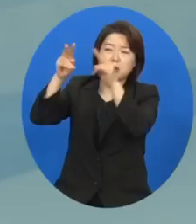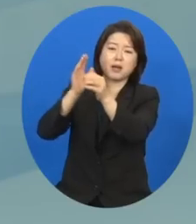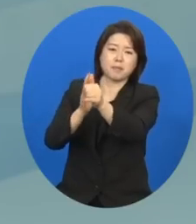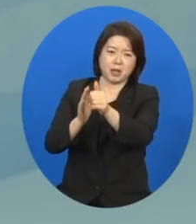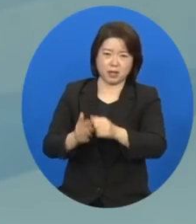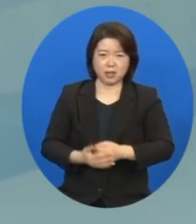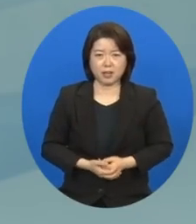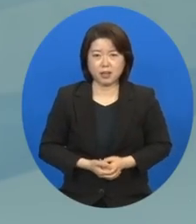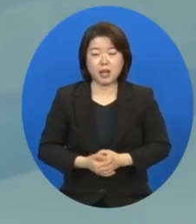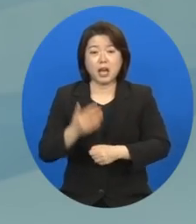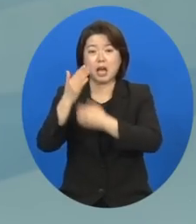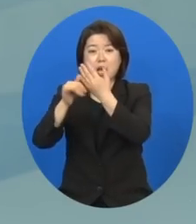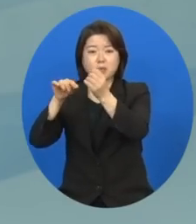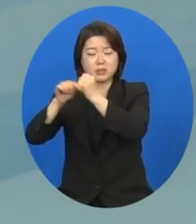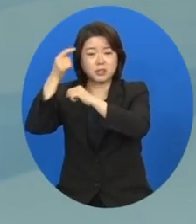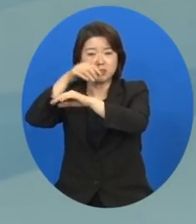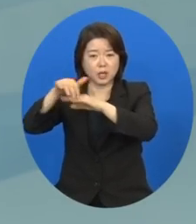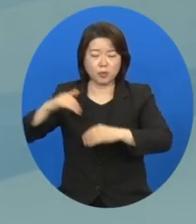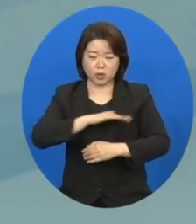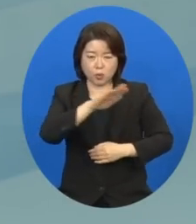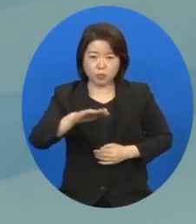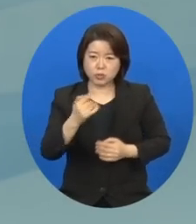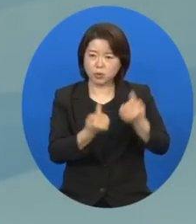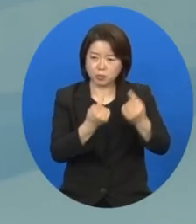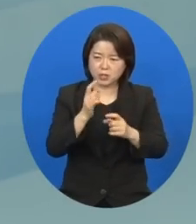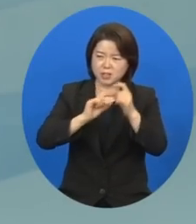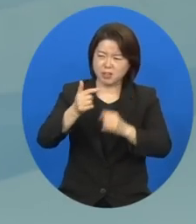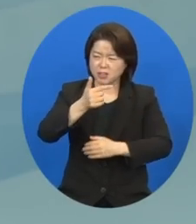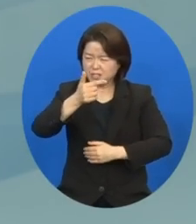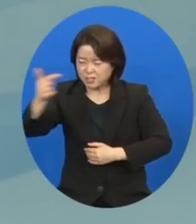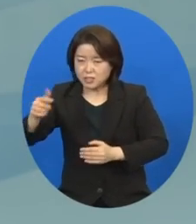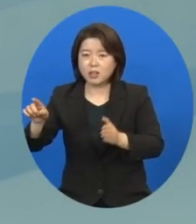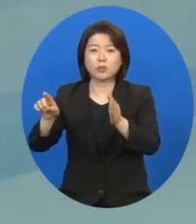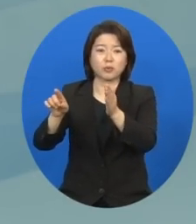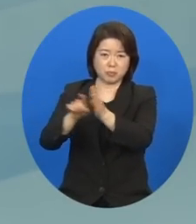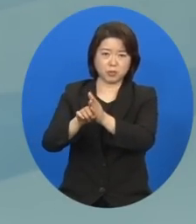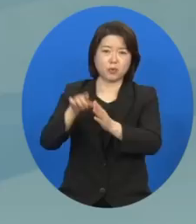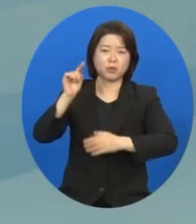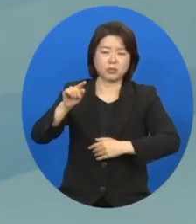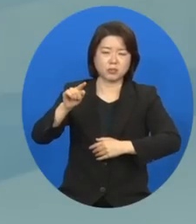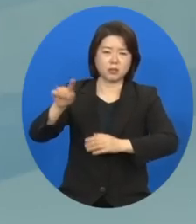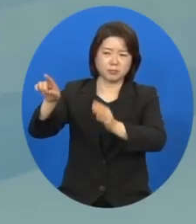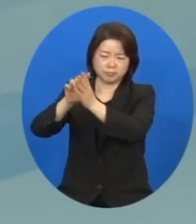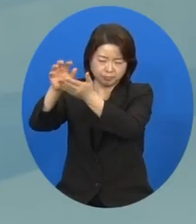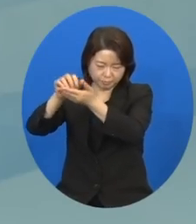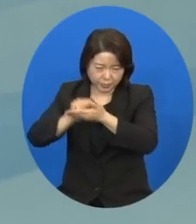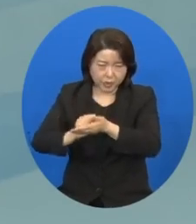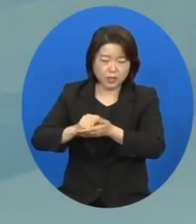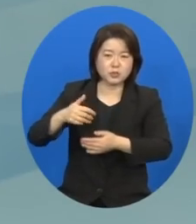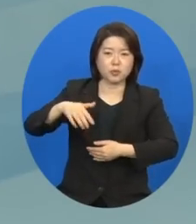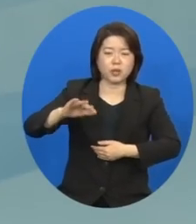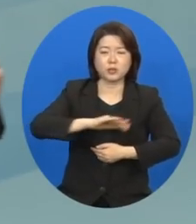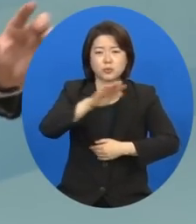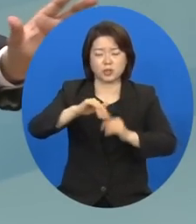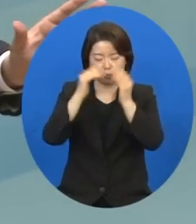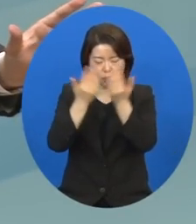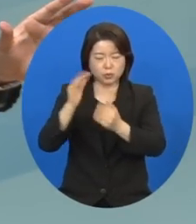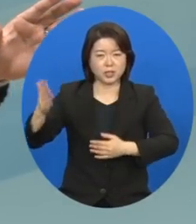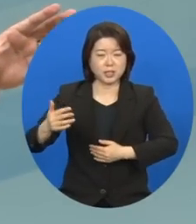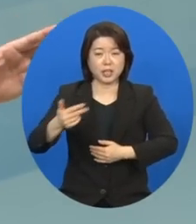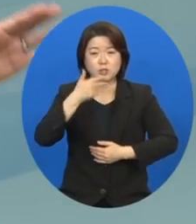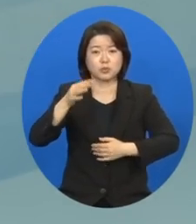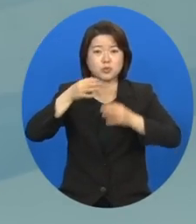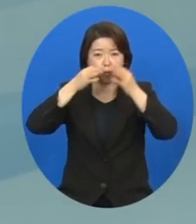그래서 하나님의 뜻과 계획이 우리의 보다 계획보다 크다는 것을 믿고 그것을 신뢰하며 나가는 우리 모두가 되게 해달라고 우리 주여 마음에